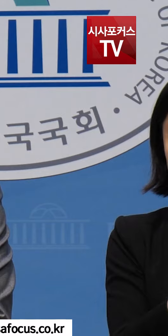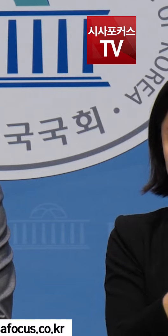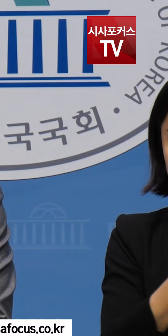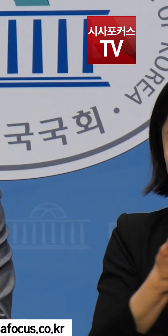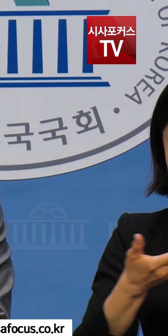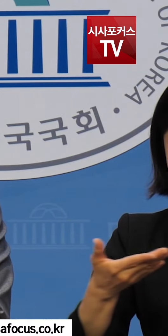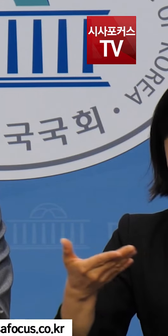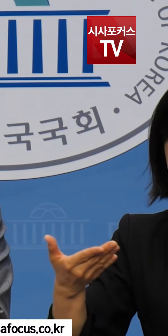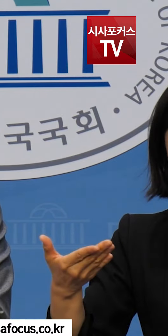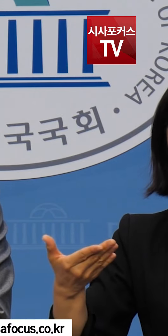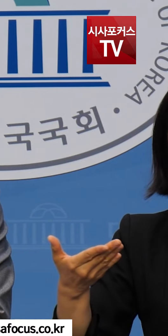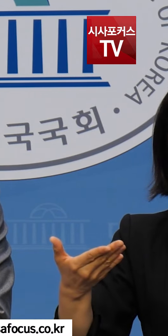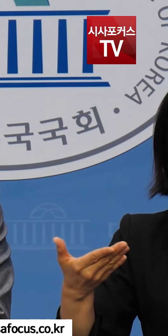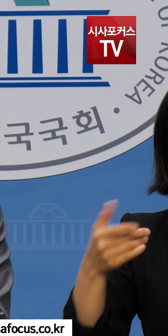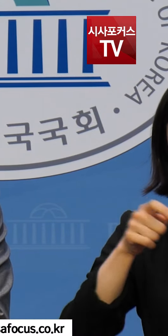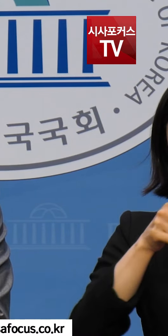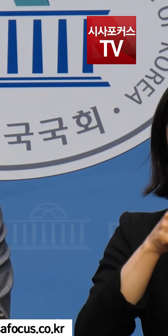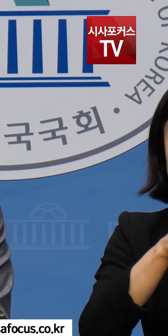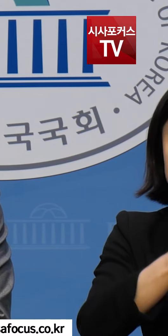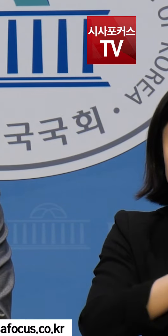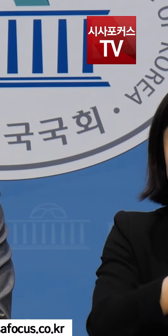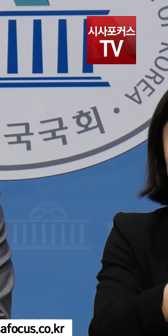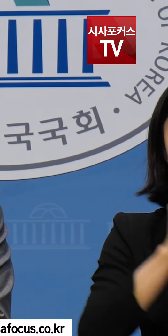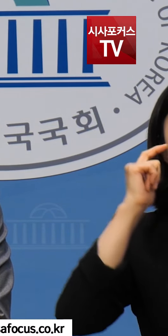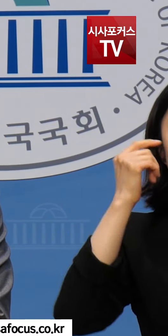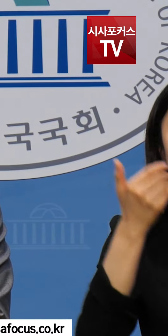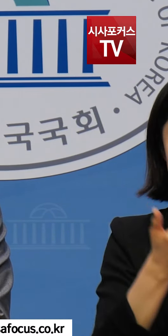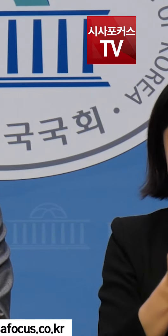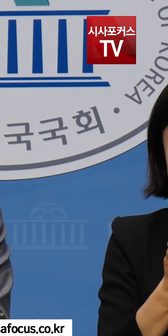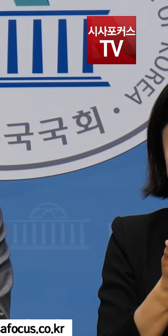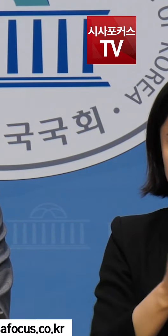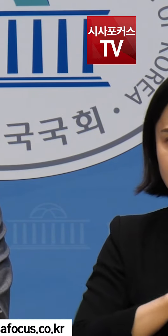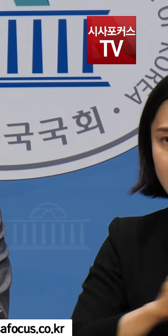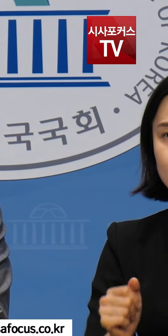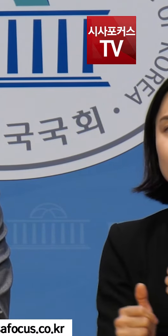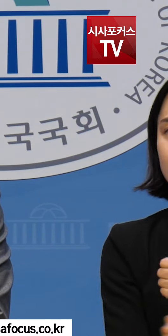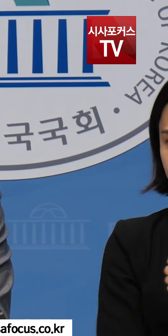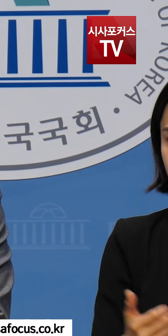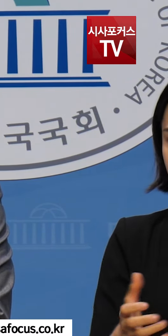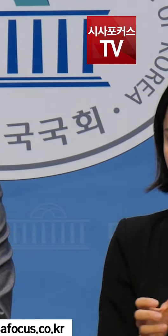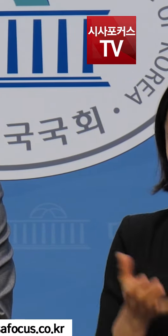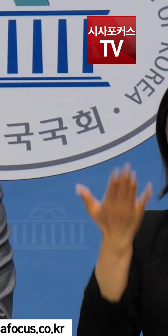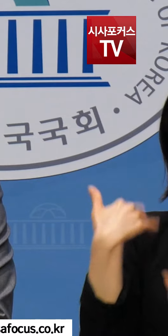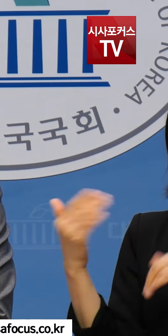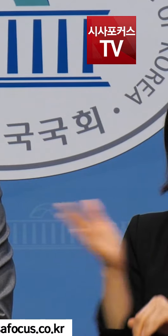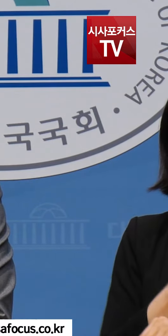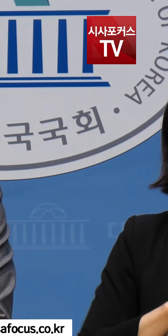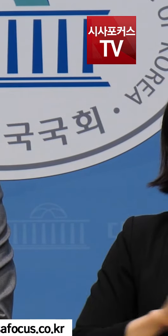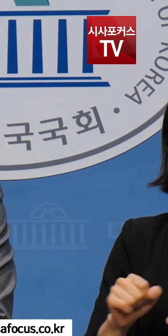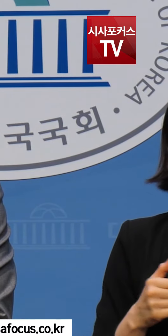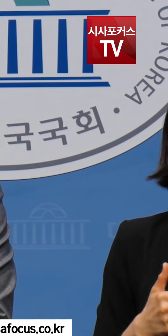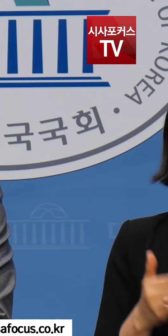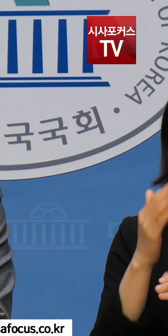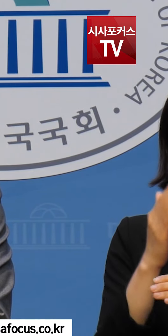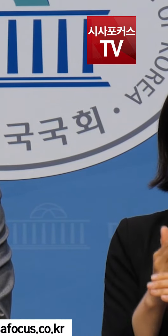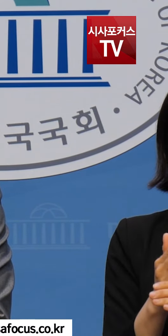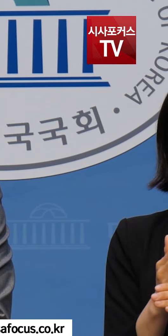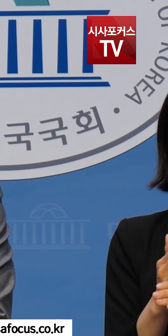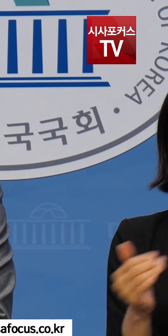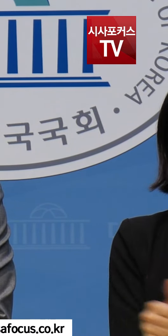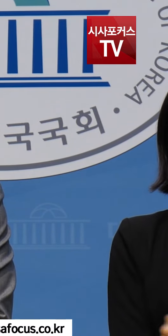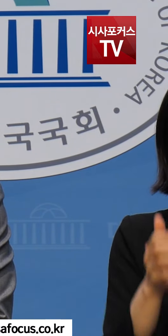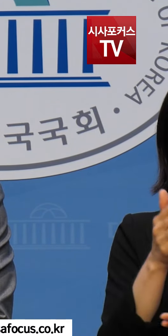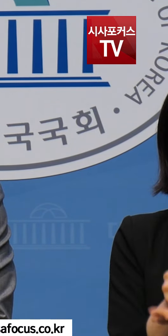반대 국민대책위원회가 이전부터 오래전부터 활동을 해왔습니다. 여기는 이종철